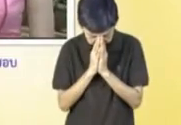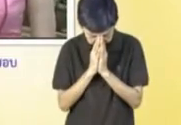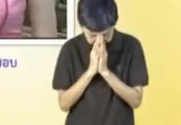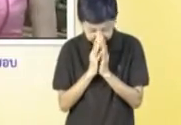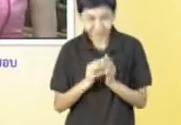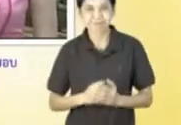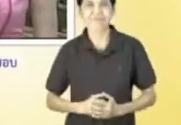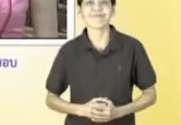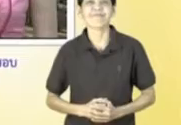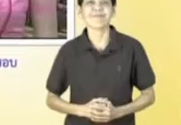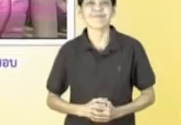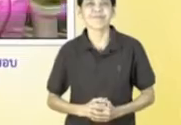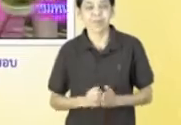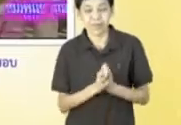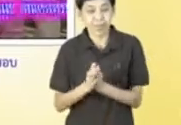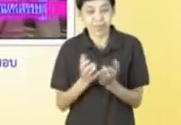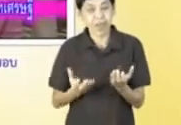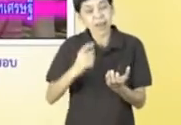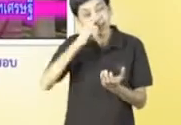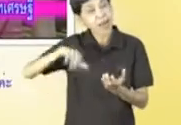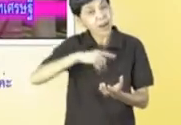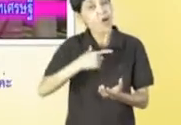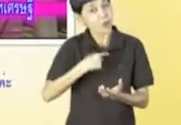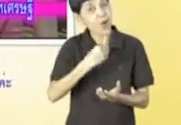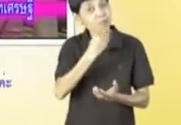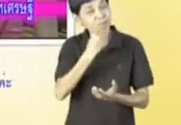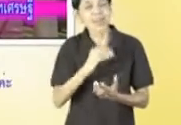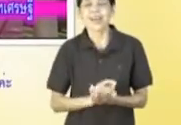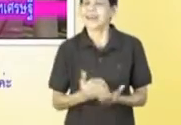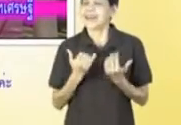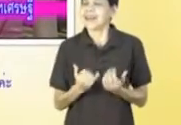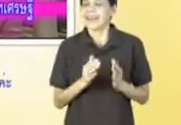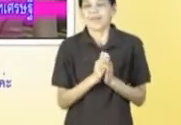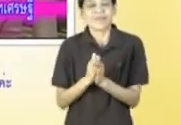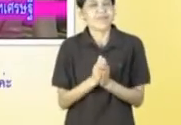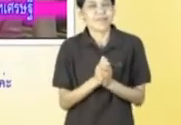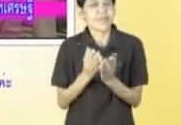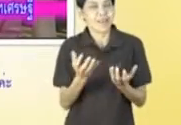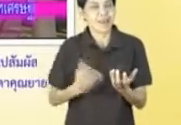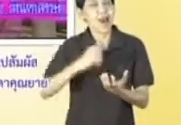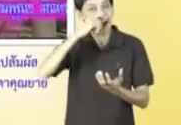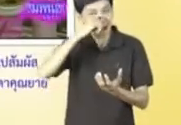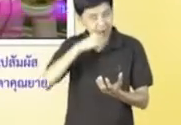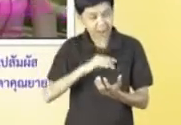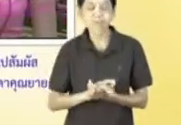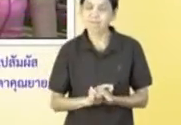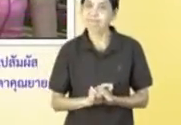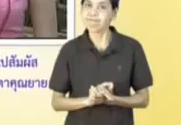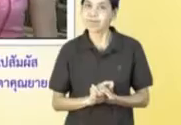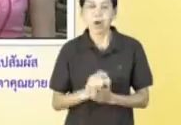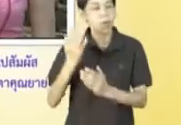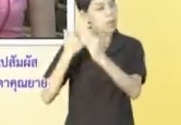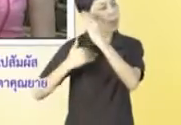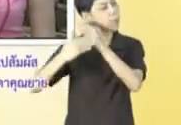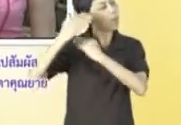สวัสดีค่ะคุณผู้ชมที่ยมชมชอบรับประทานอาหารไทยนะคะแล้วก็ขอต้อนรับสู่รายการเคล็ดลับตำรับไทยค่ะรายการที่จะย้อนยุ